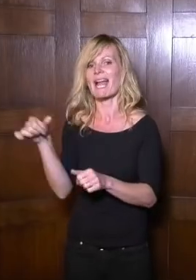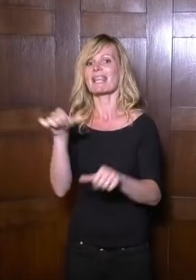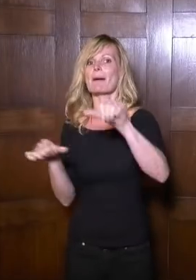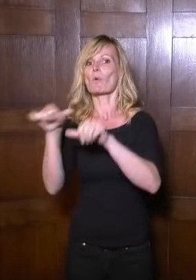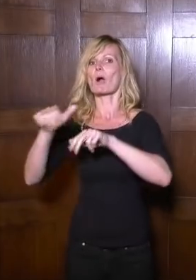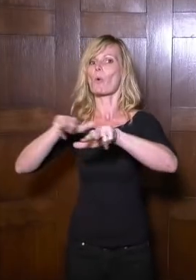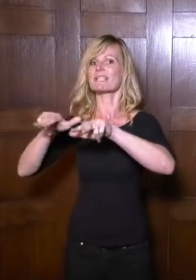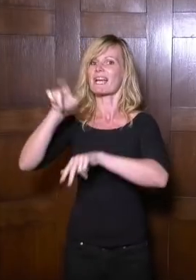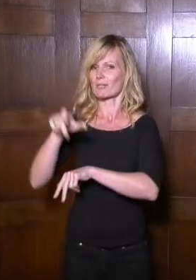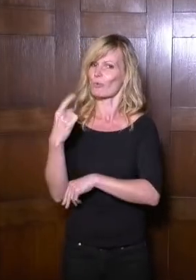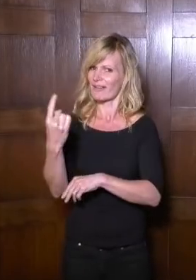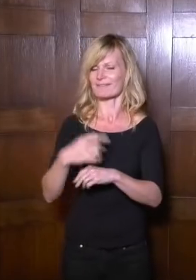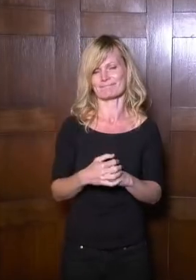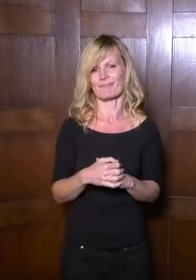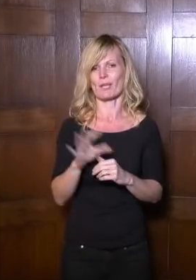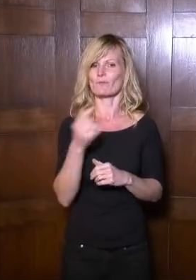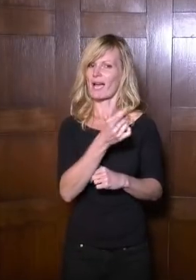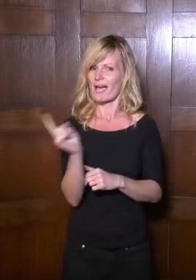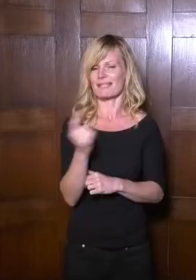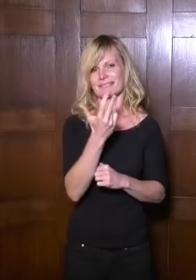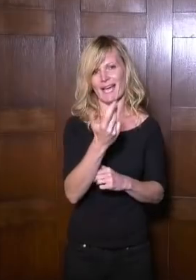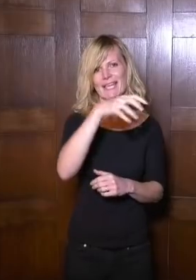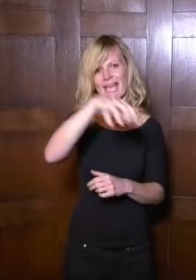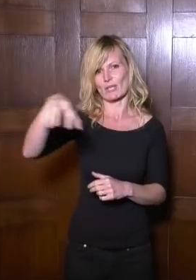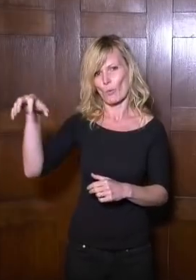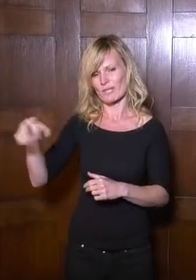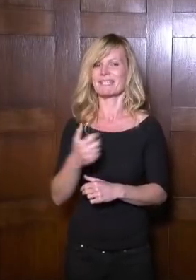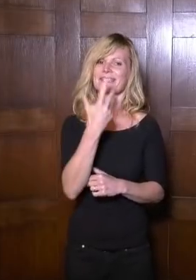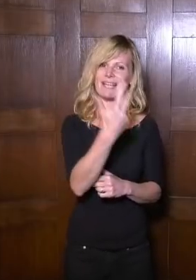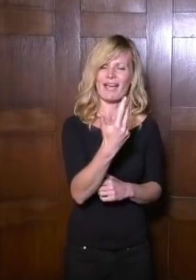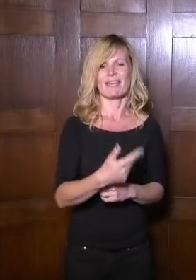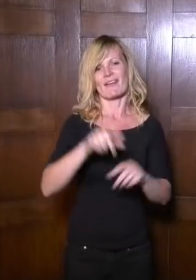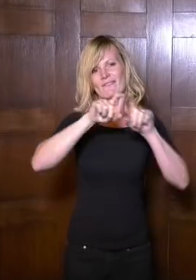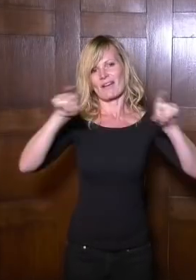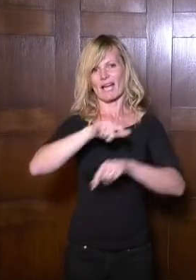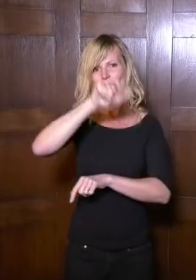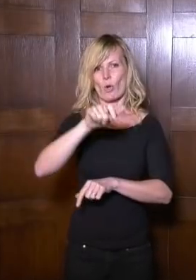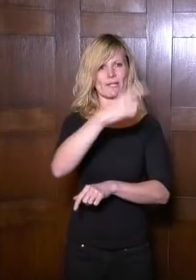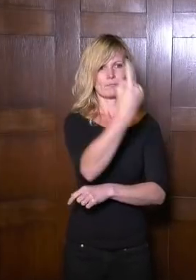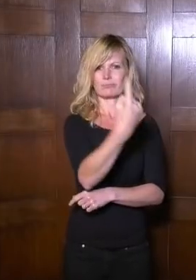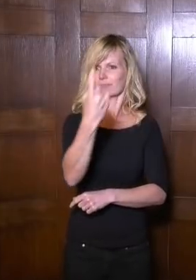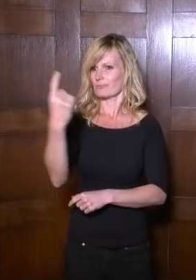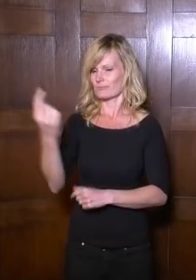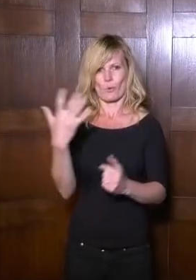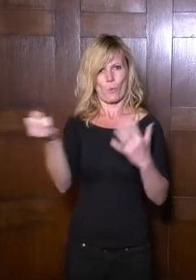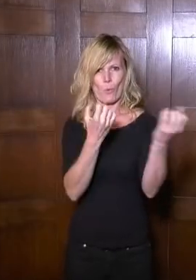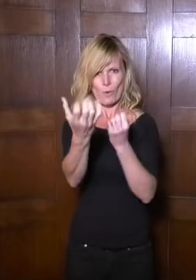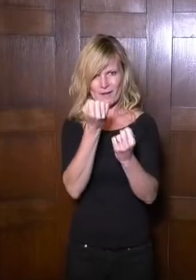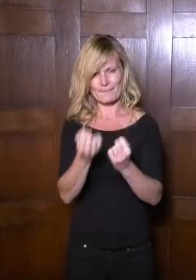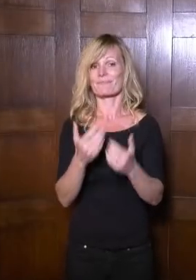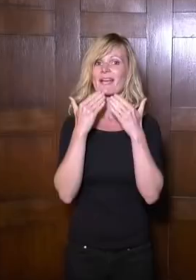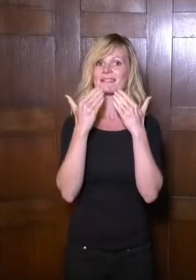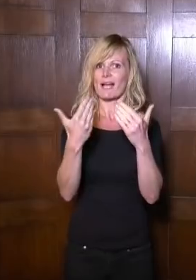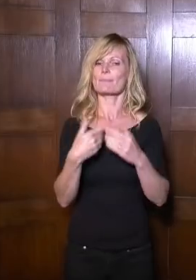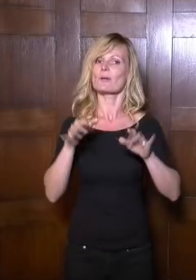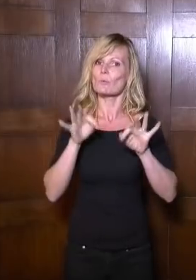Laborkoordinatoren natürlich. Auch da haben wir für alle drei Regionen uns drei wirkliche Fachleute geholt. Und da bin ich sehr dankbar, dass wir dort ein